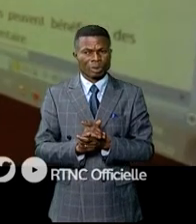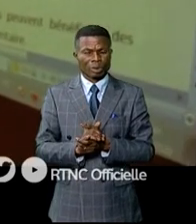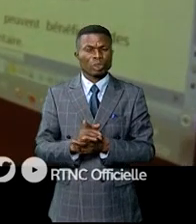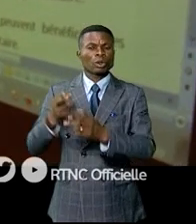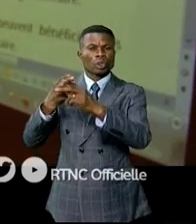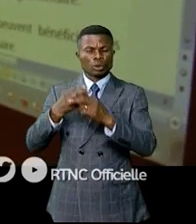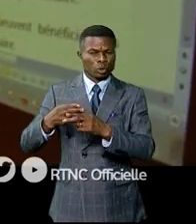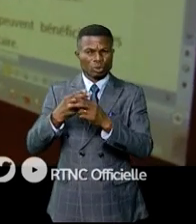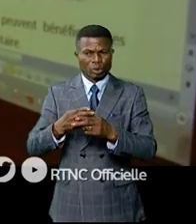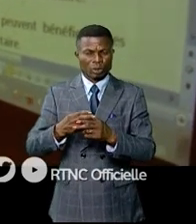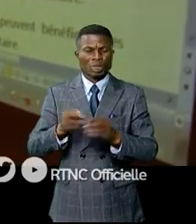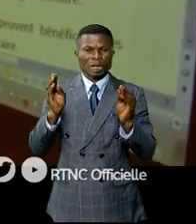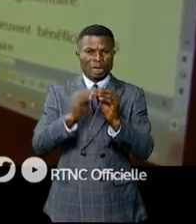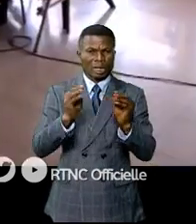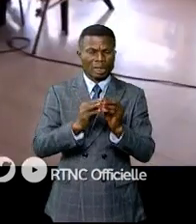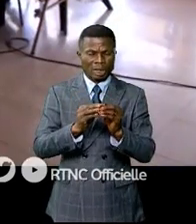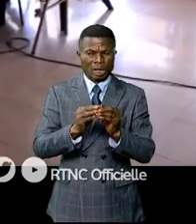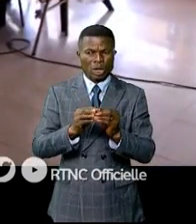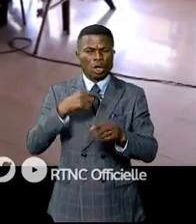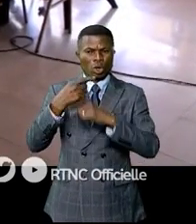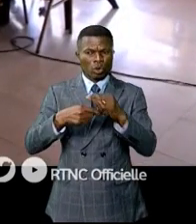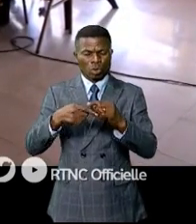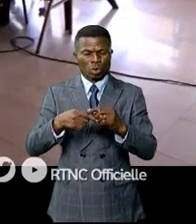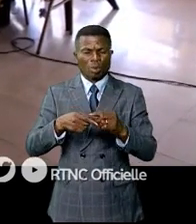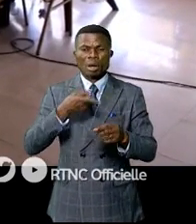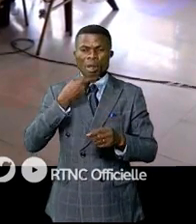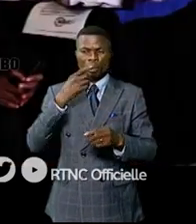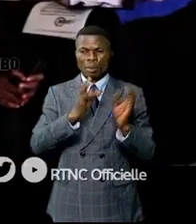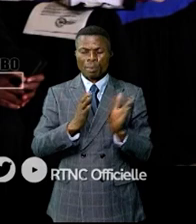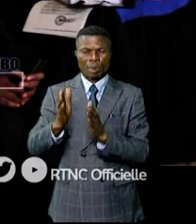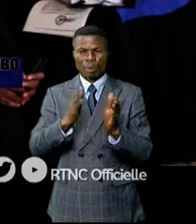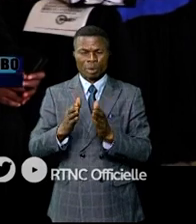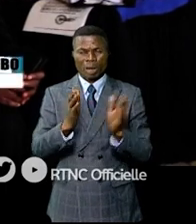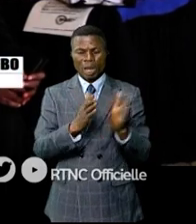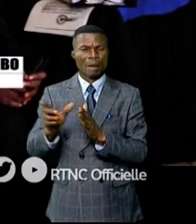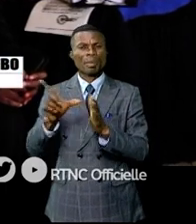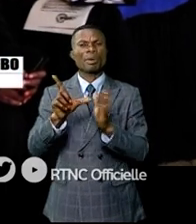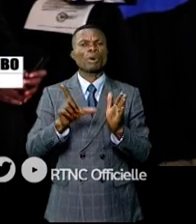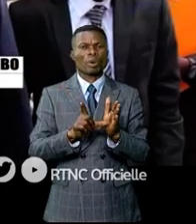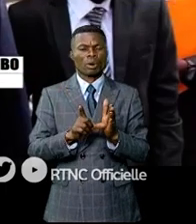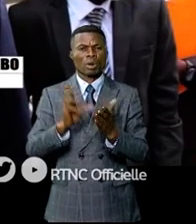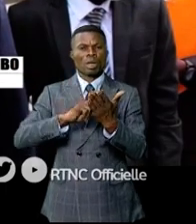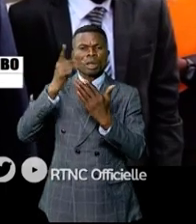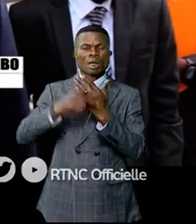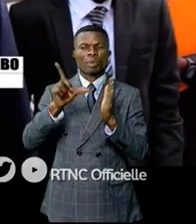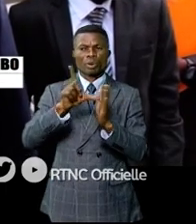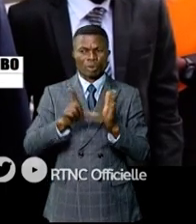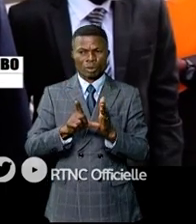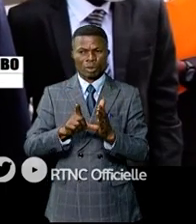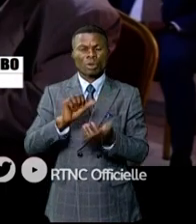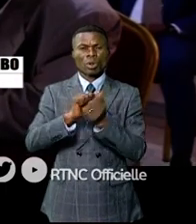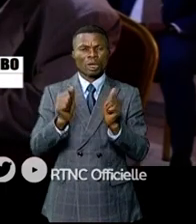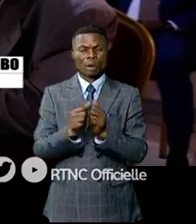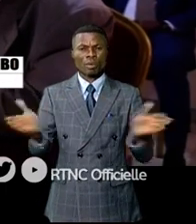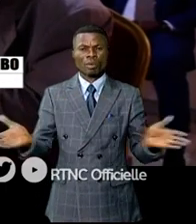superviser aussi l'atelier qui est en train de siéger pour l'élaboration d'une loi, un projet de loi pour le secteur de